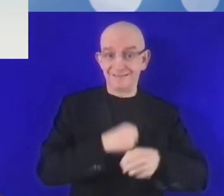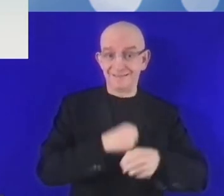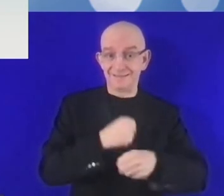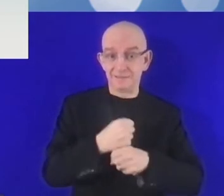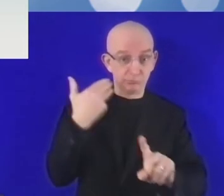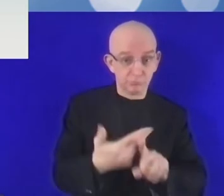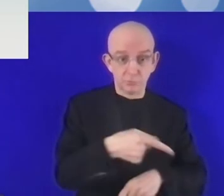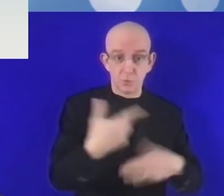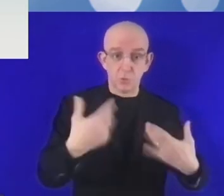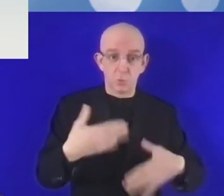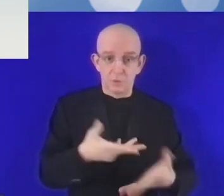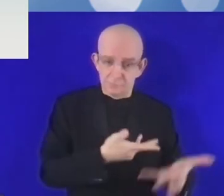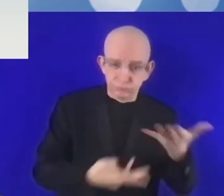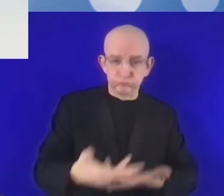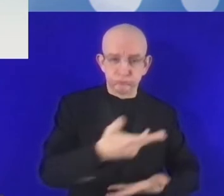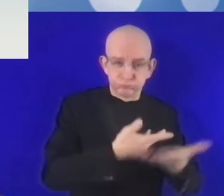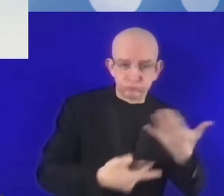d'activité,